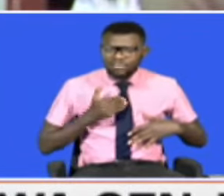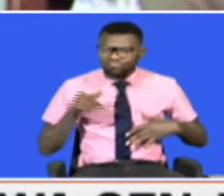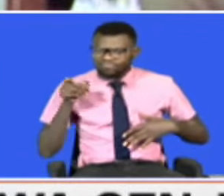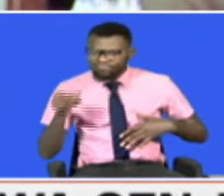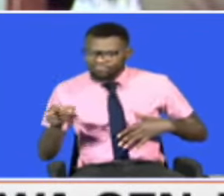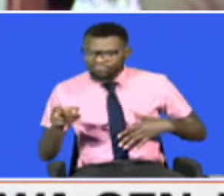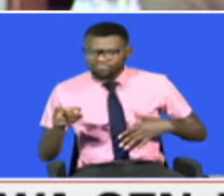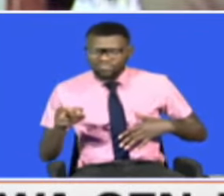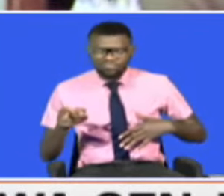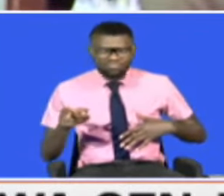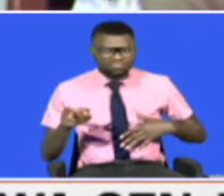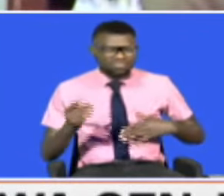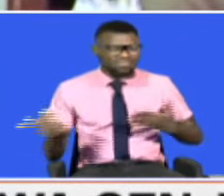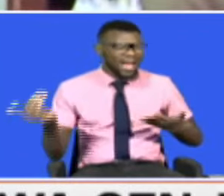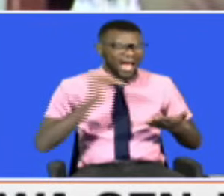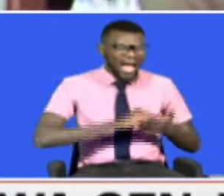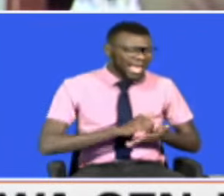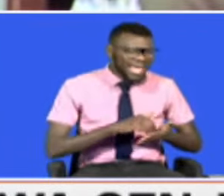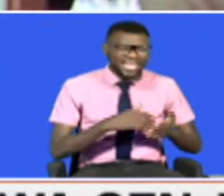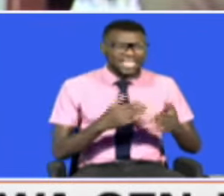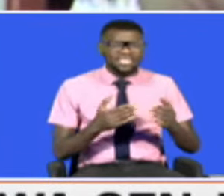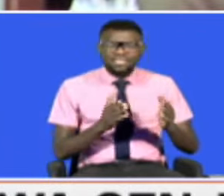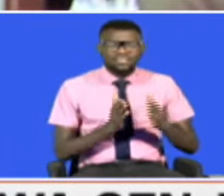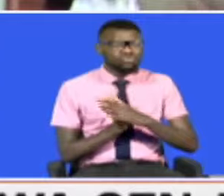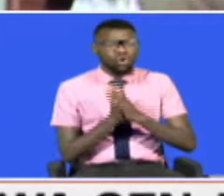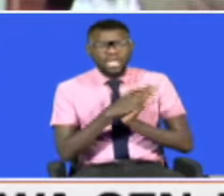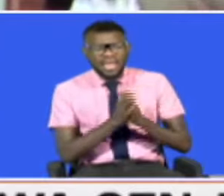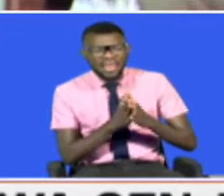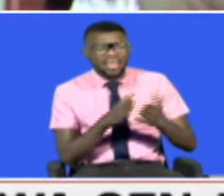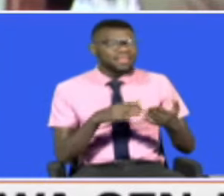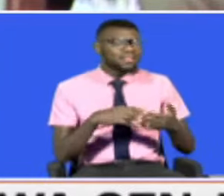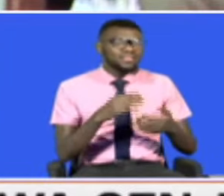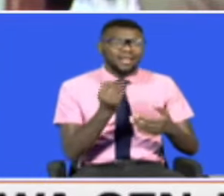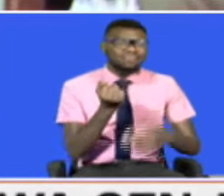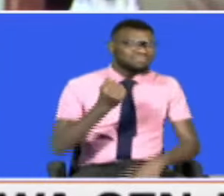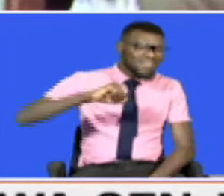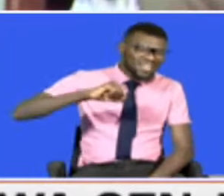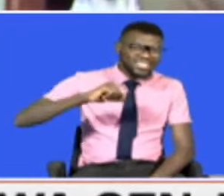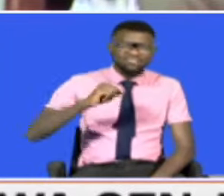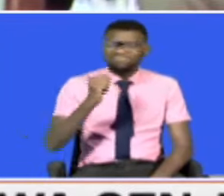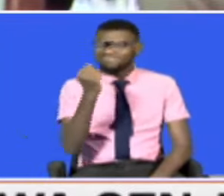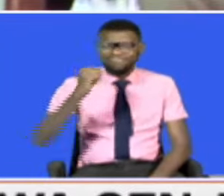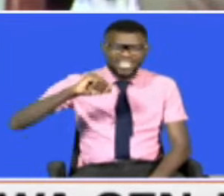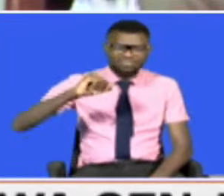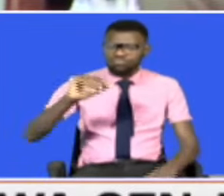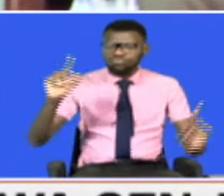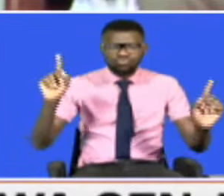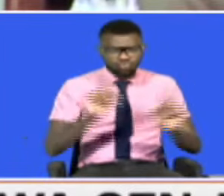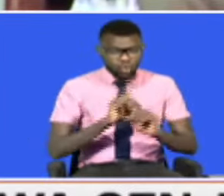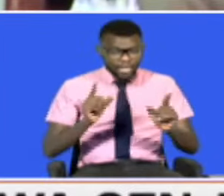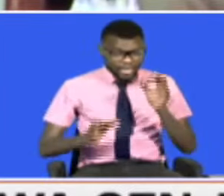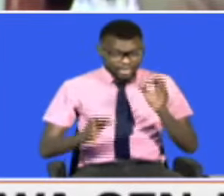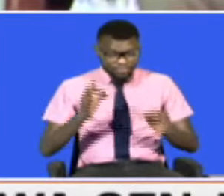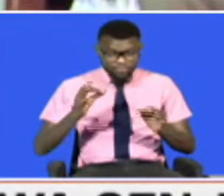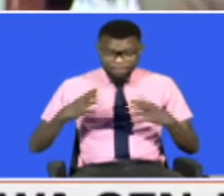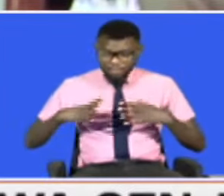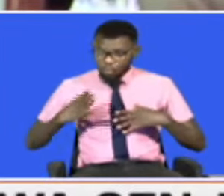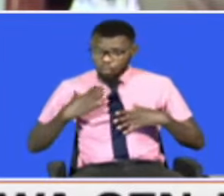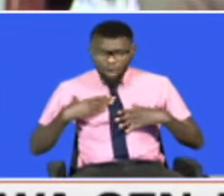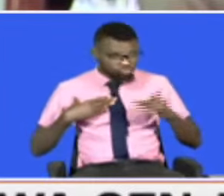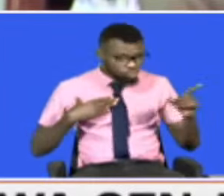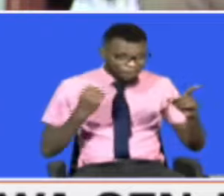maneno ya reject finance bill. Musiseme, tuseme reject sijui what. Wakisema reject hiyo, muna reject.